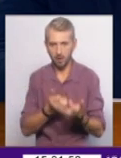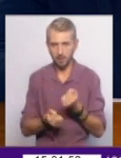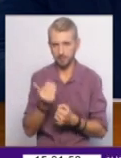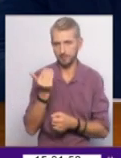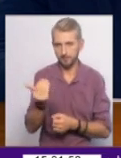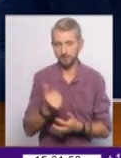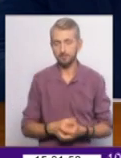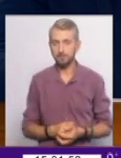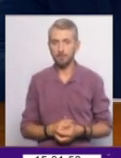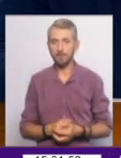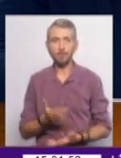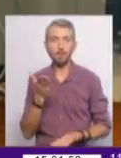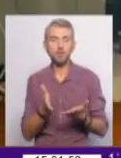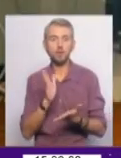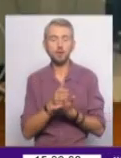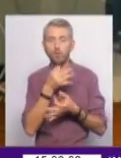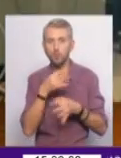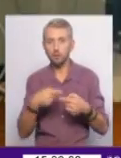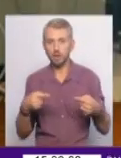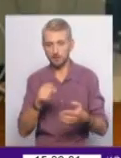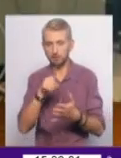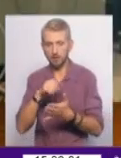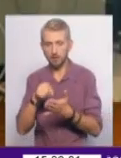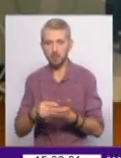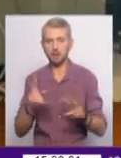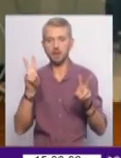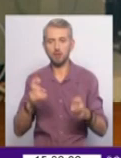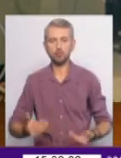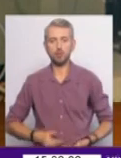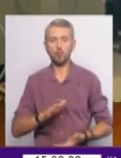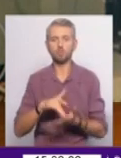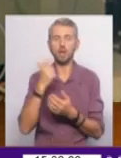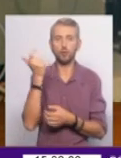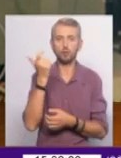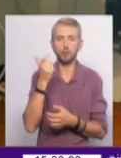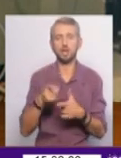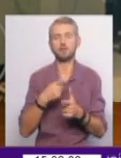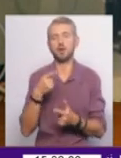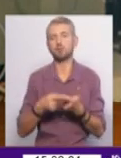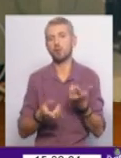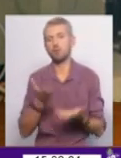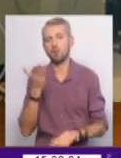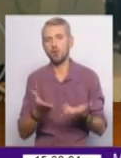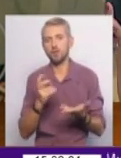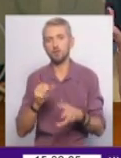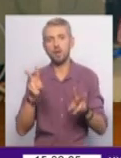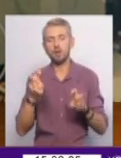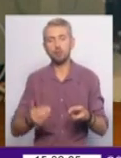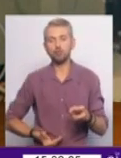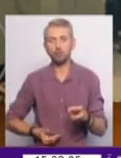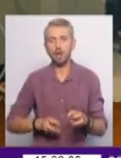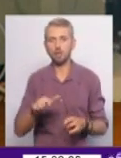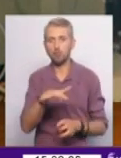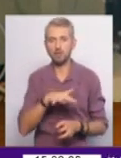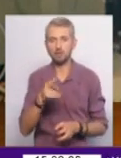Павла Тесленка. Тож, якщо є будь-які питання на тему житлово-комунального господарства або, можливо, на тему життя на масиві